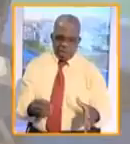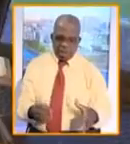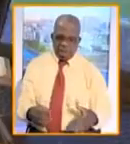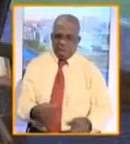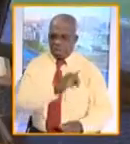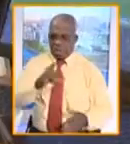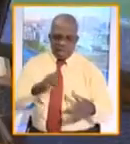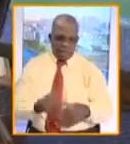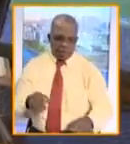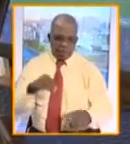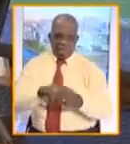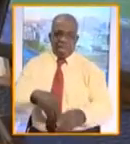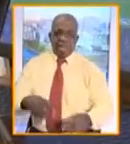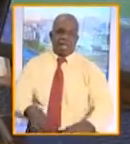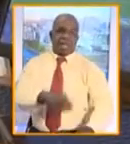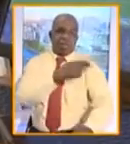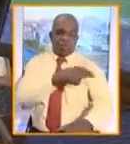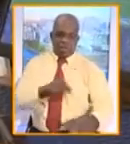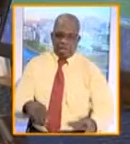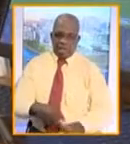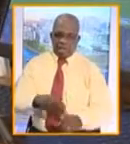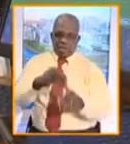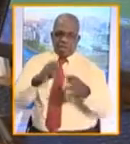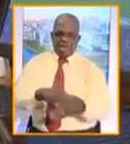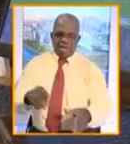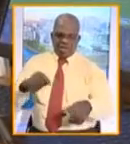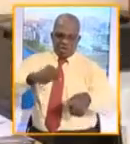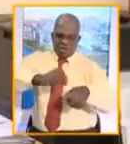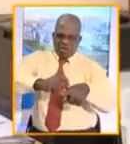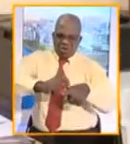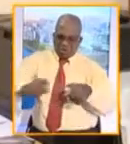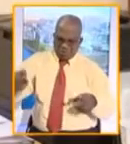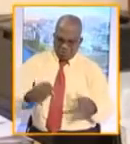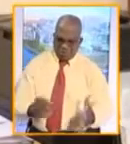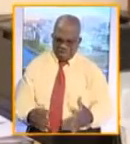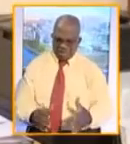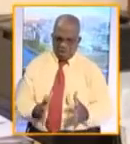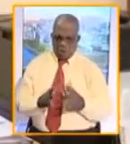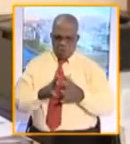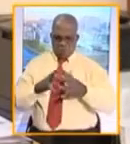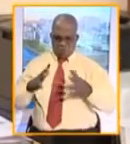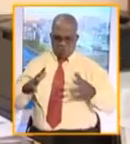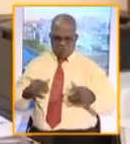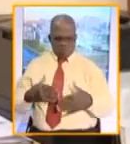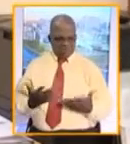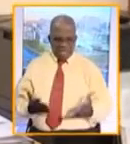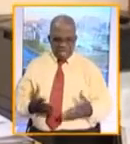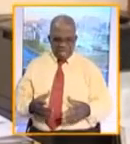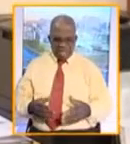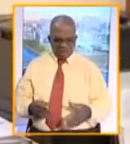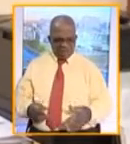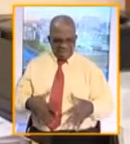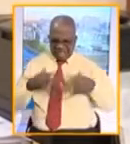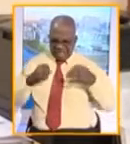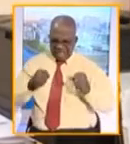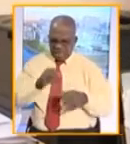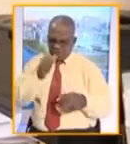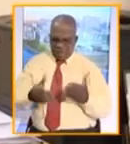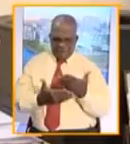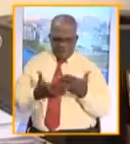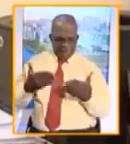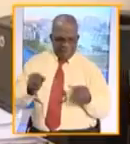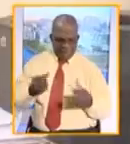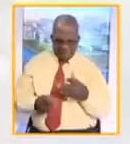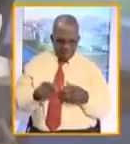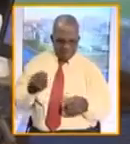Biruli. L'État fait beaucoup. Et l'État continue de faire beaucoup. Récemment, nous venons d'avoir le centre de santé urbain